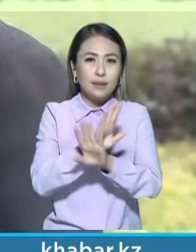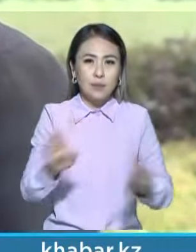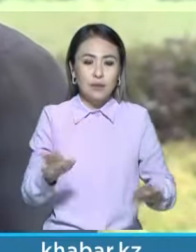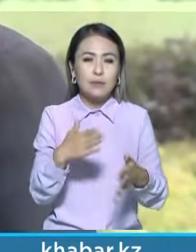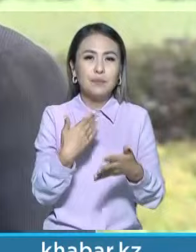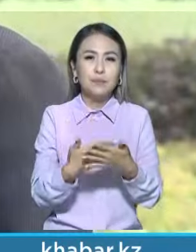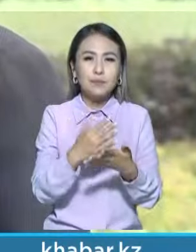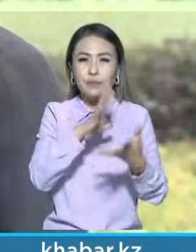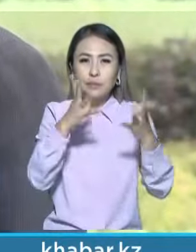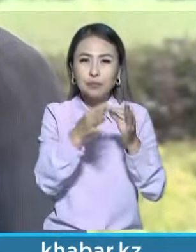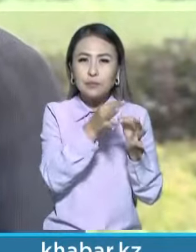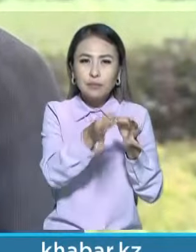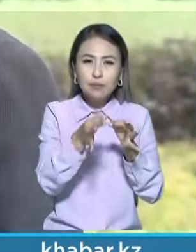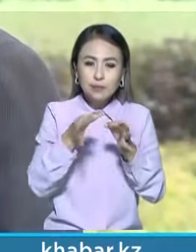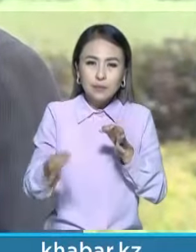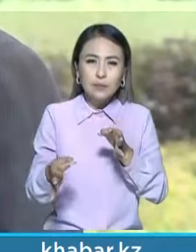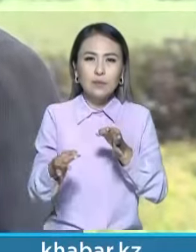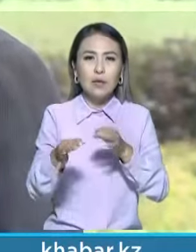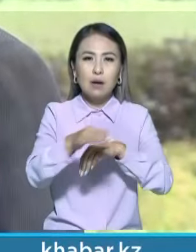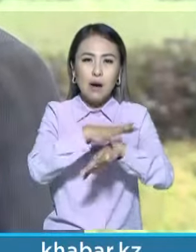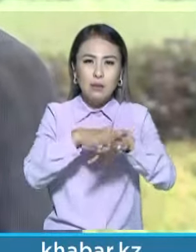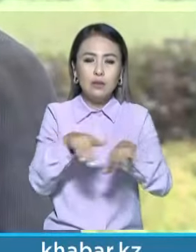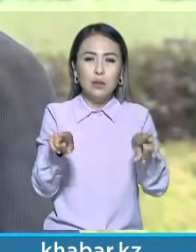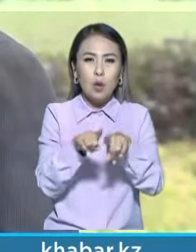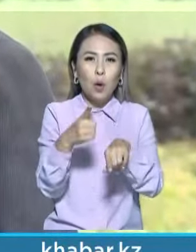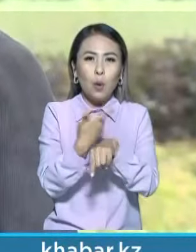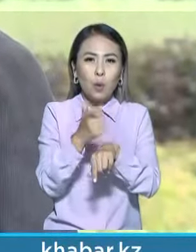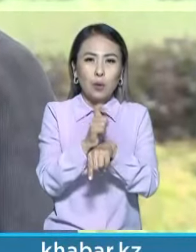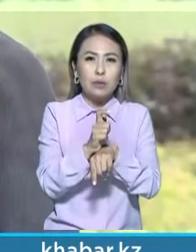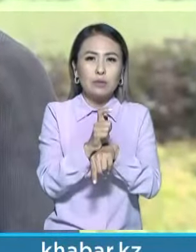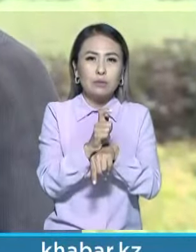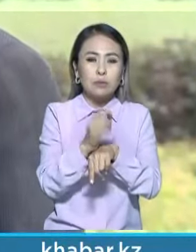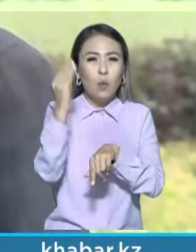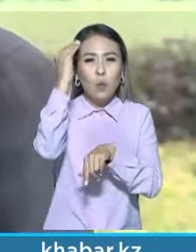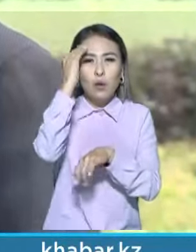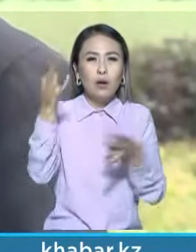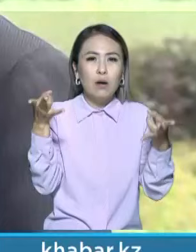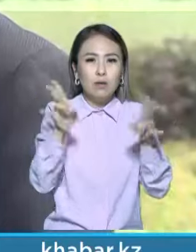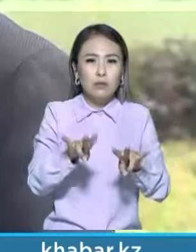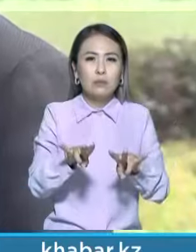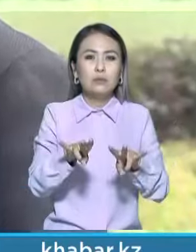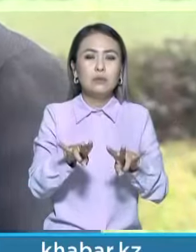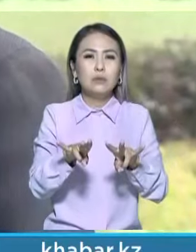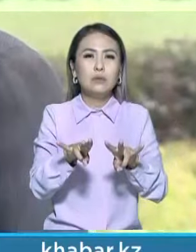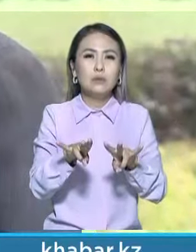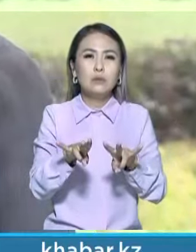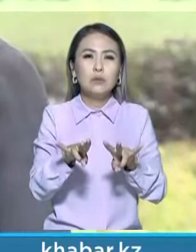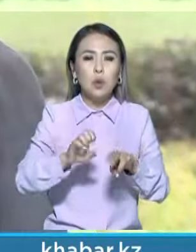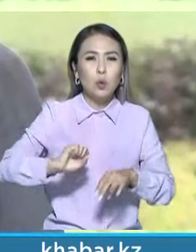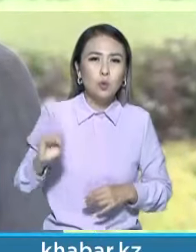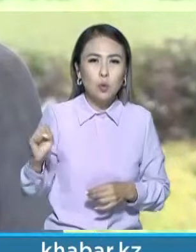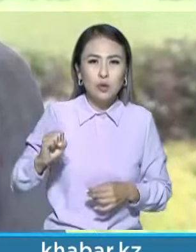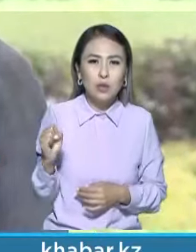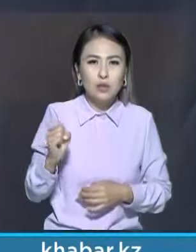мына аймақ елдерінің халқына да өте бір ой беретін, бір